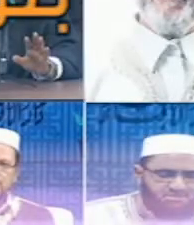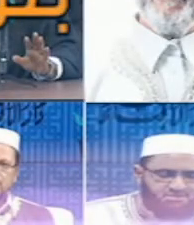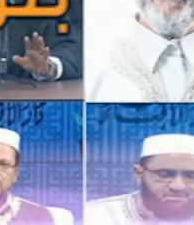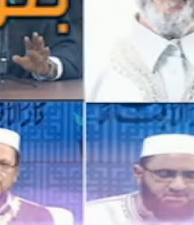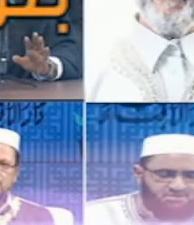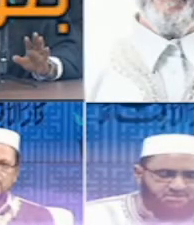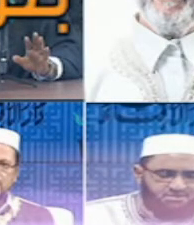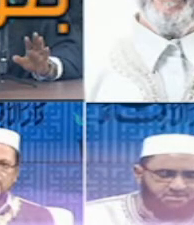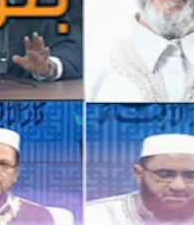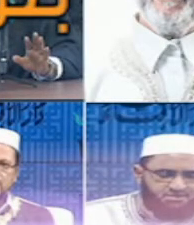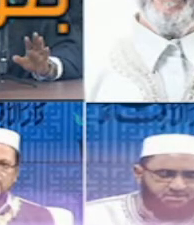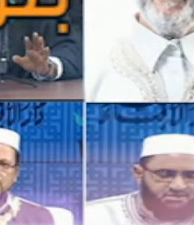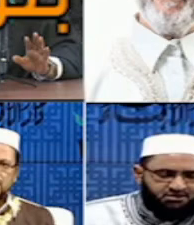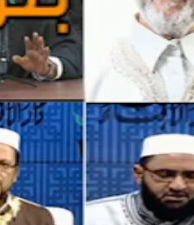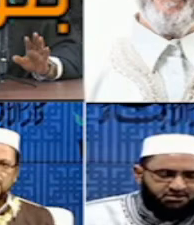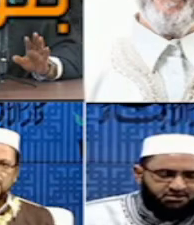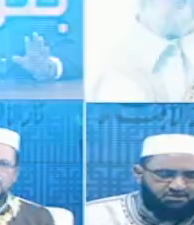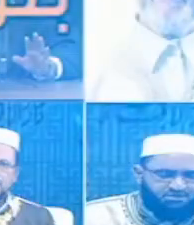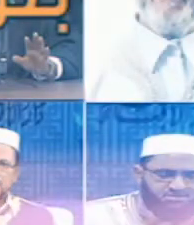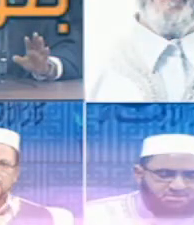بنور الهداية